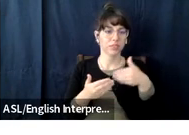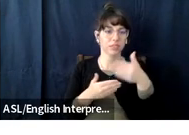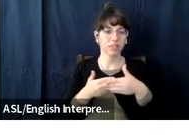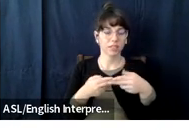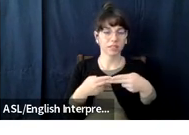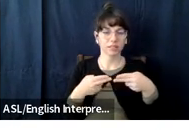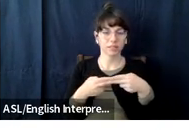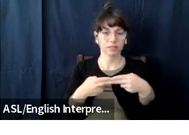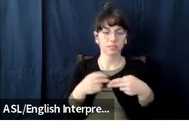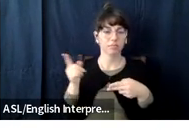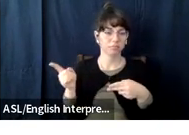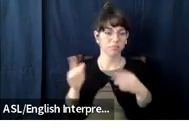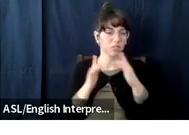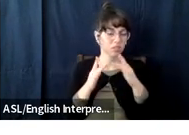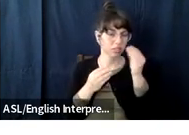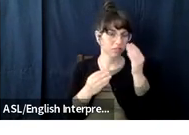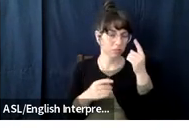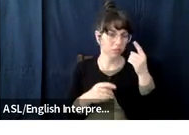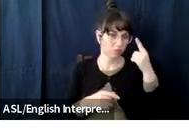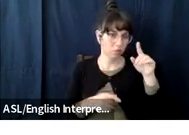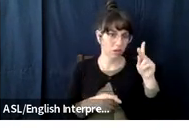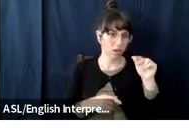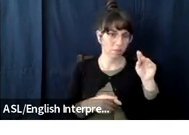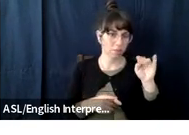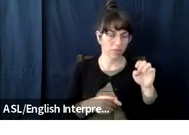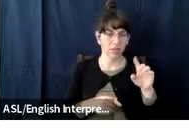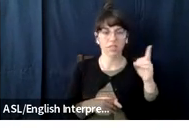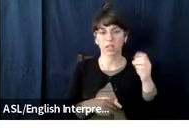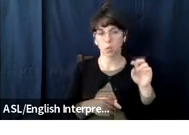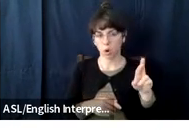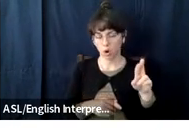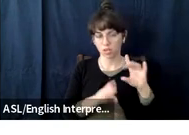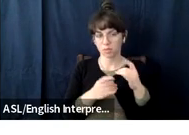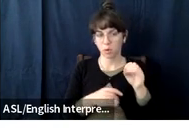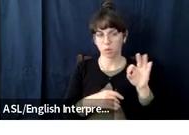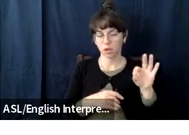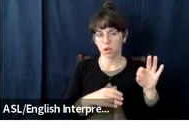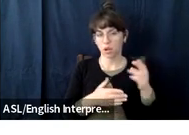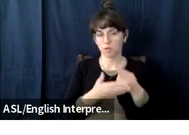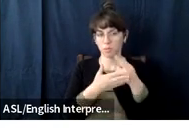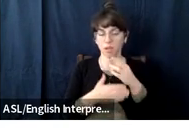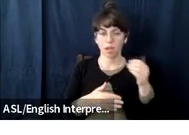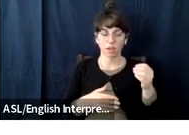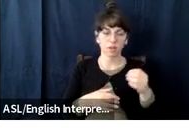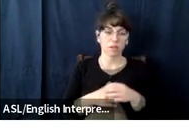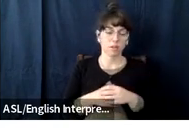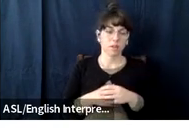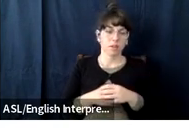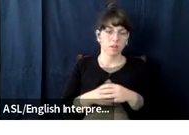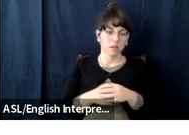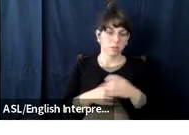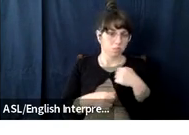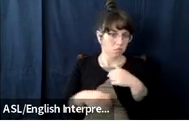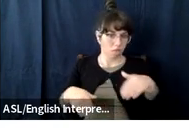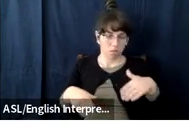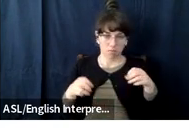some contact information for commie from Department of Rehabilitation and. We didn't get a chance to update